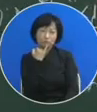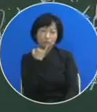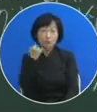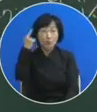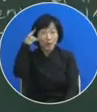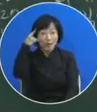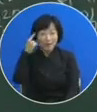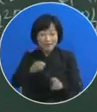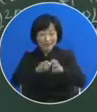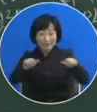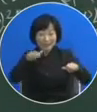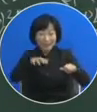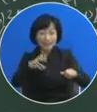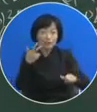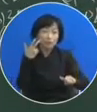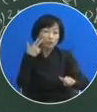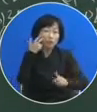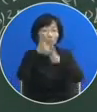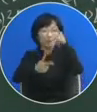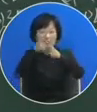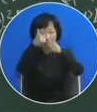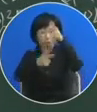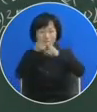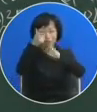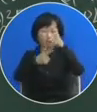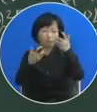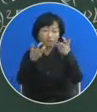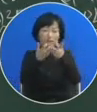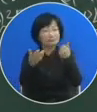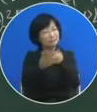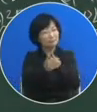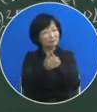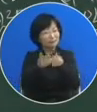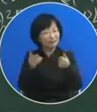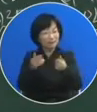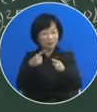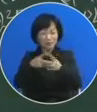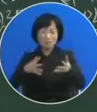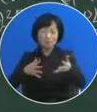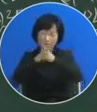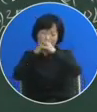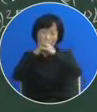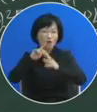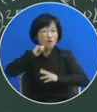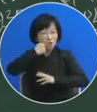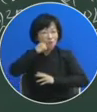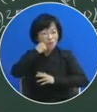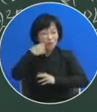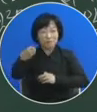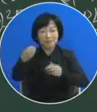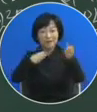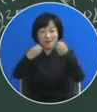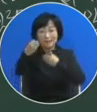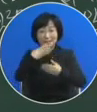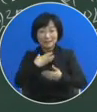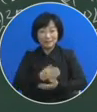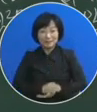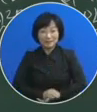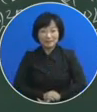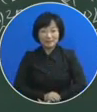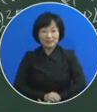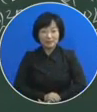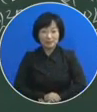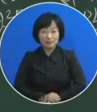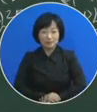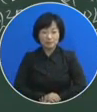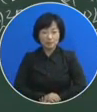있고 절대 못 듣게 돼 있대요. And there's a that land has lots of pine trees on it, and you can't build on it. 아니 우리 집사님들이 그러는 게 절대